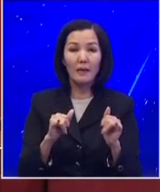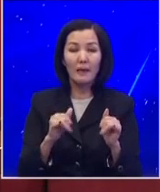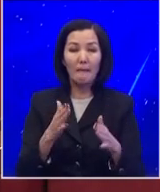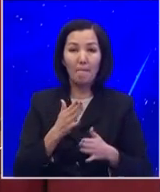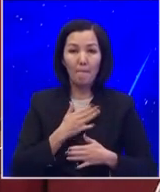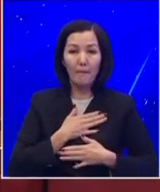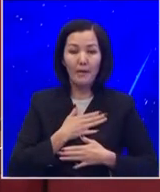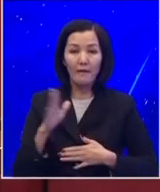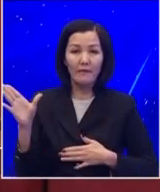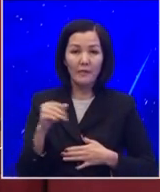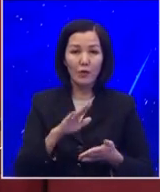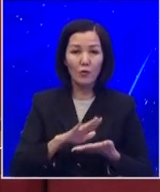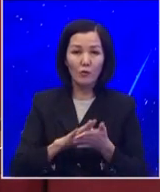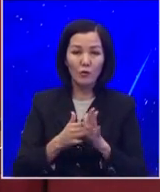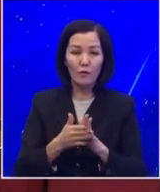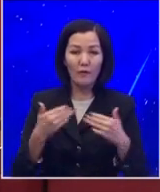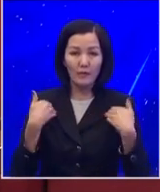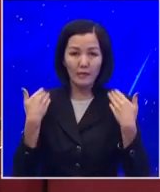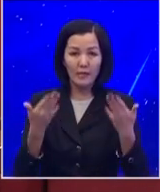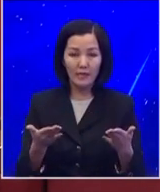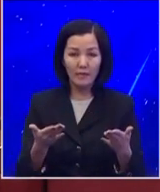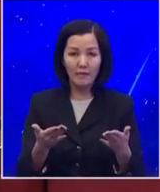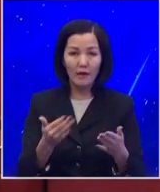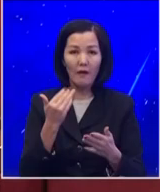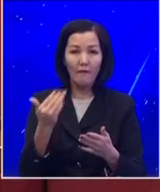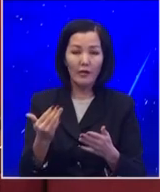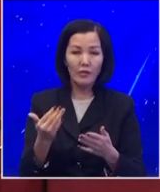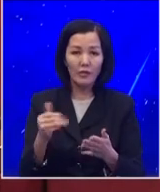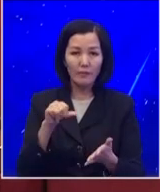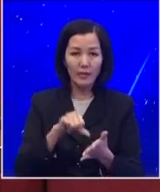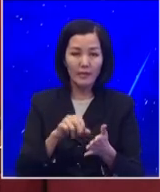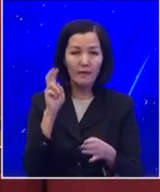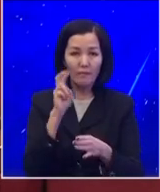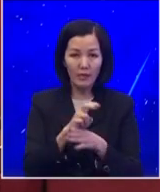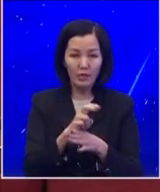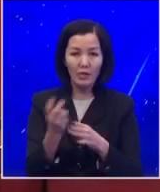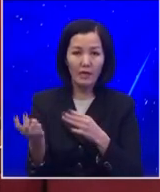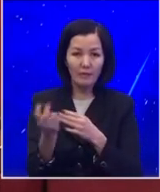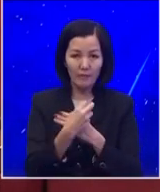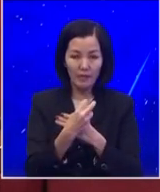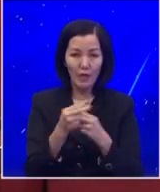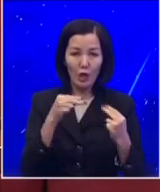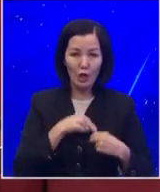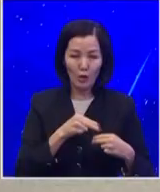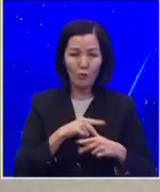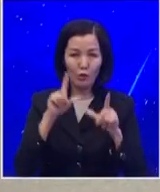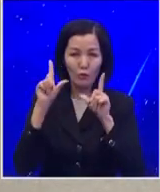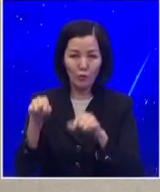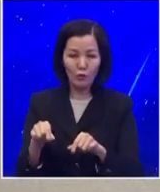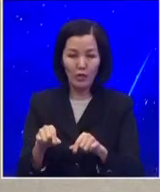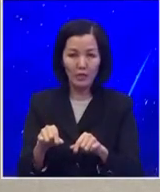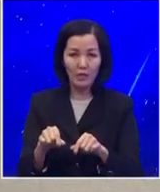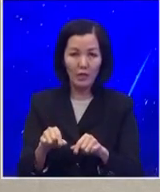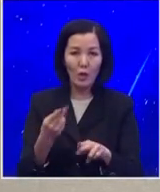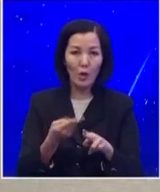вам все условия создадим. Вот. Ваши представители могут приезжать здесь, работать, уезжать. У вас